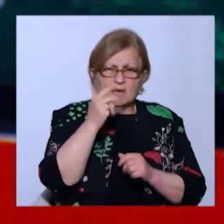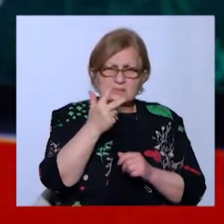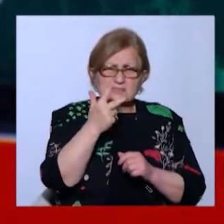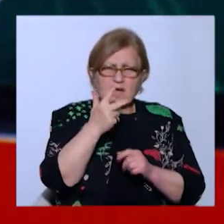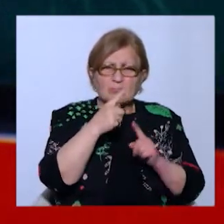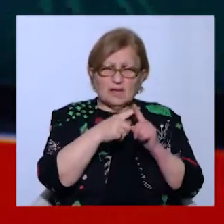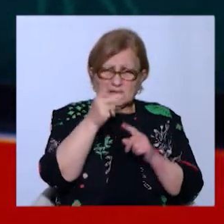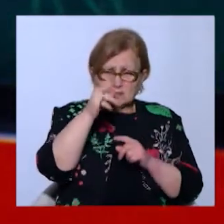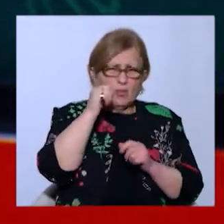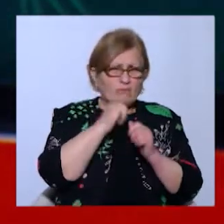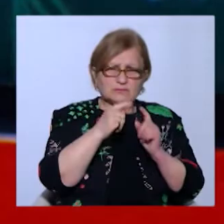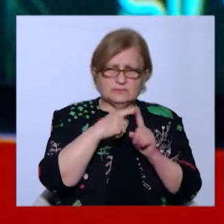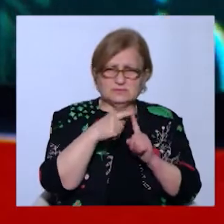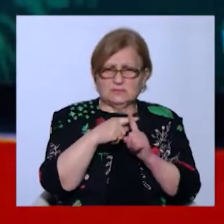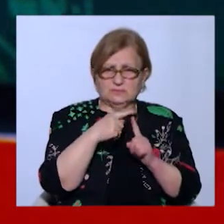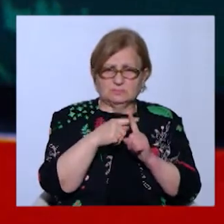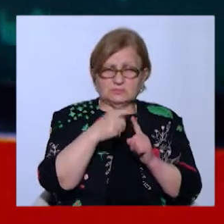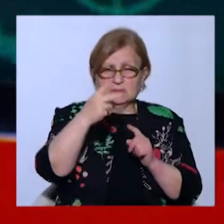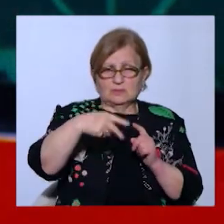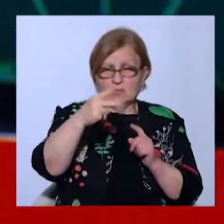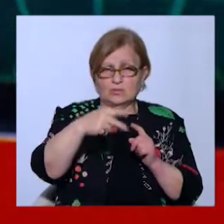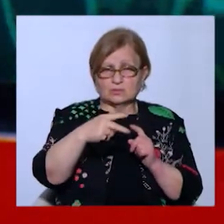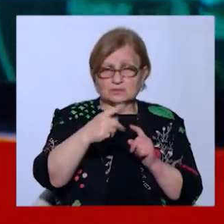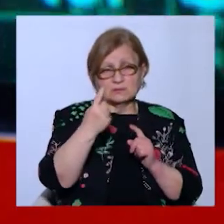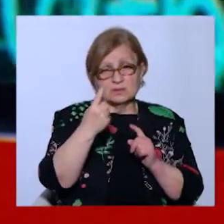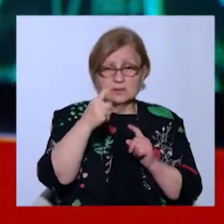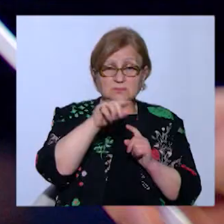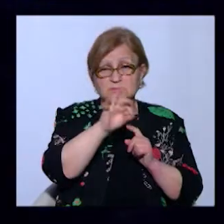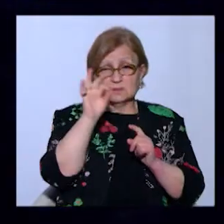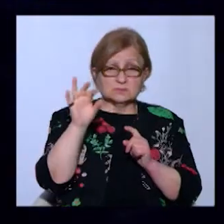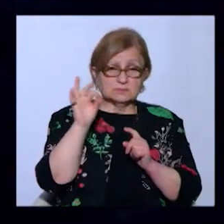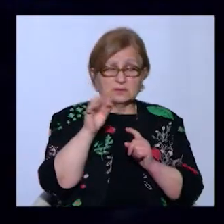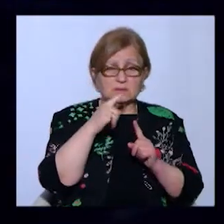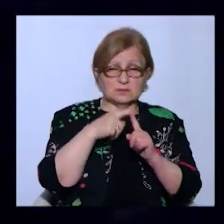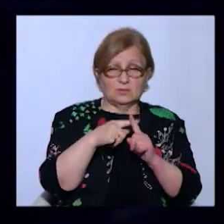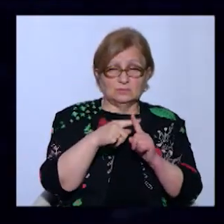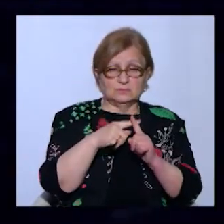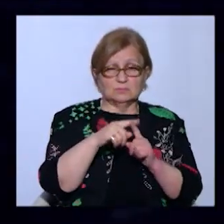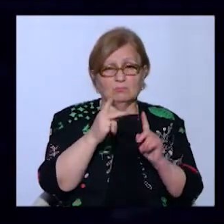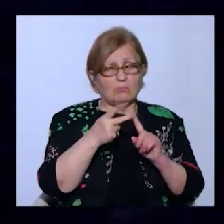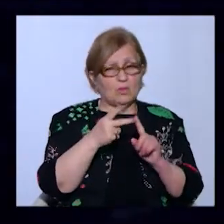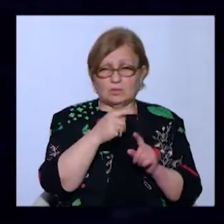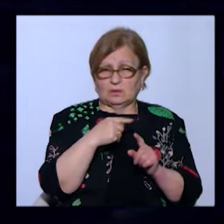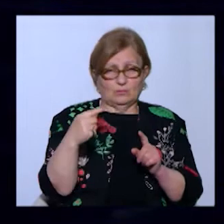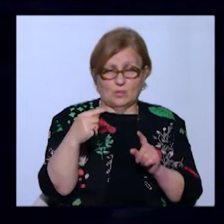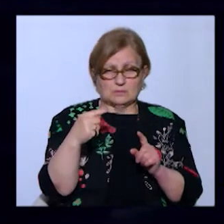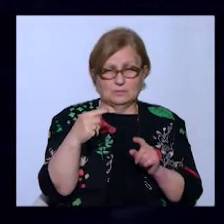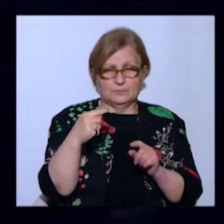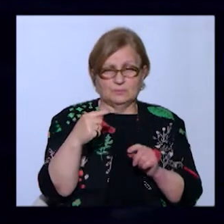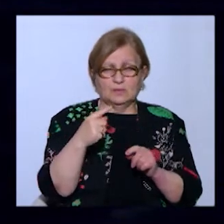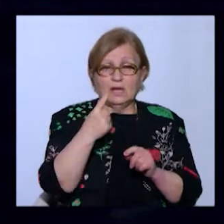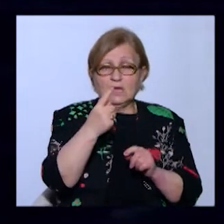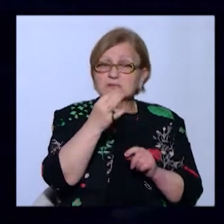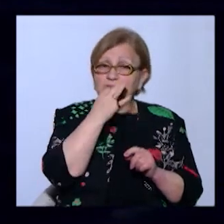მნიშვნელობებს იღებს, ესე იგი ამ ორიდან ერთ-ერთი დადებითი უნდა იყოს და მეორე არ უნდა იყოს დადებითი რომ ერთმა